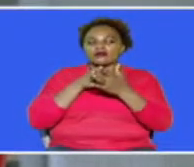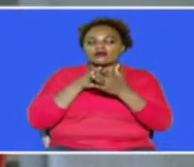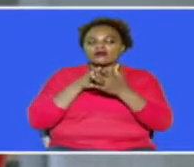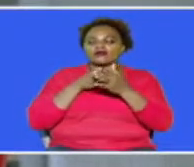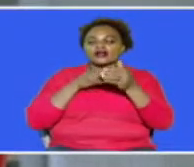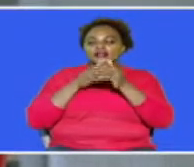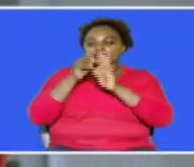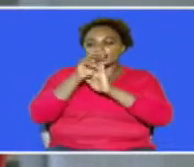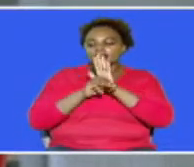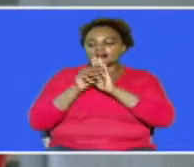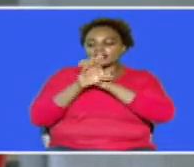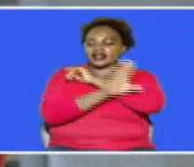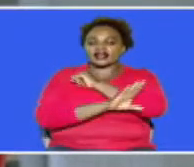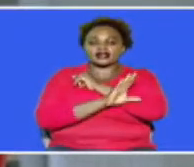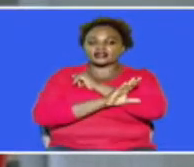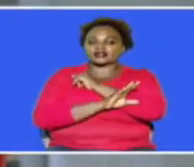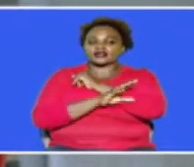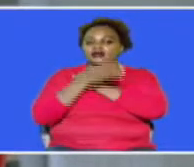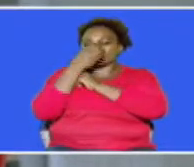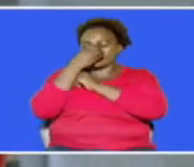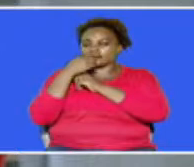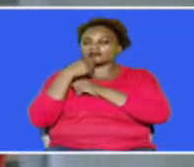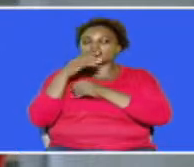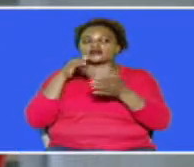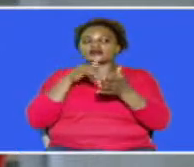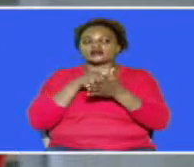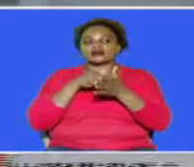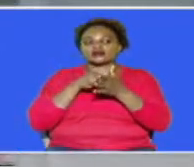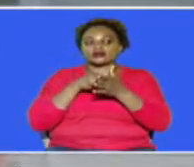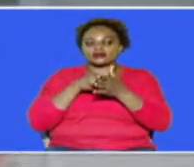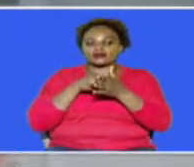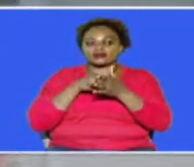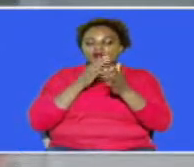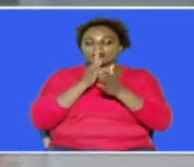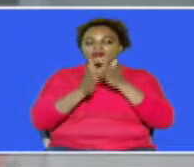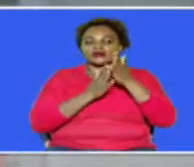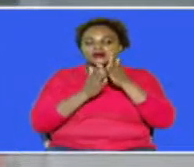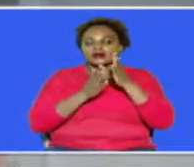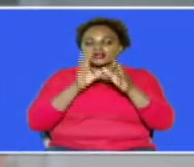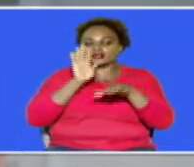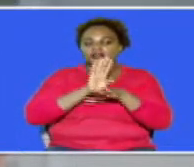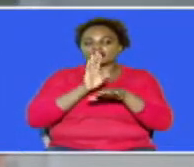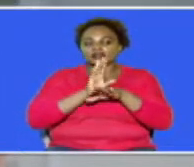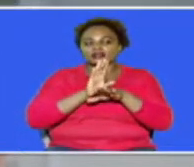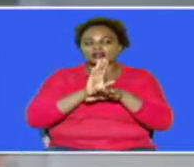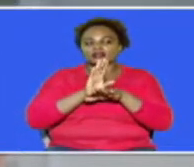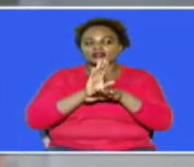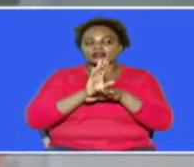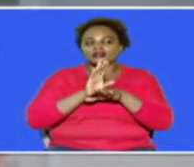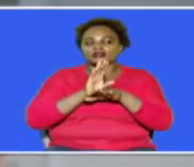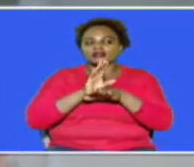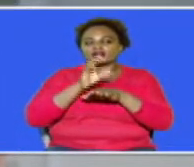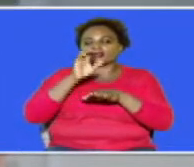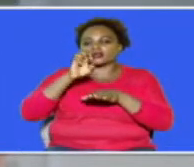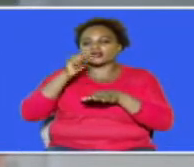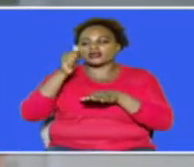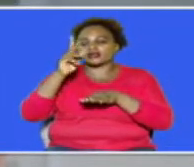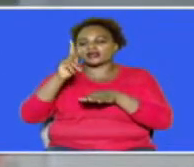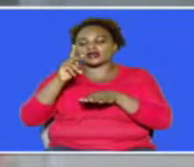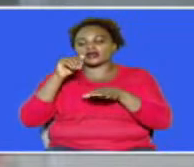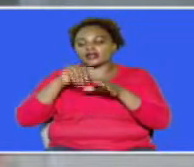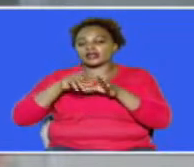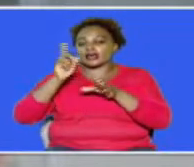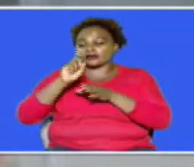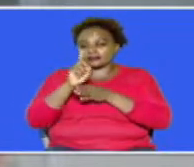wa uongozi humu nchini. Ruto ambaye alikuwa amehudhuria warsha ilioandaliwa na muungano wa makanisa ya kiievanjilisti EAK hapa